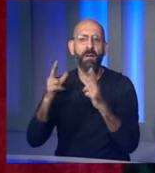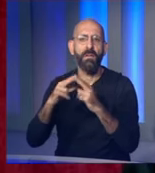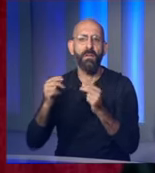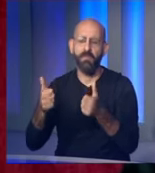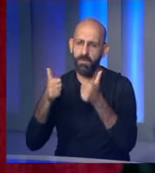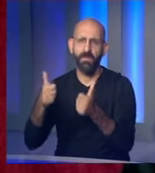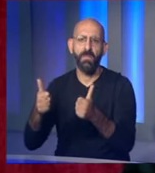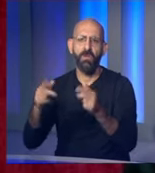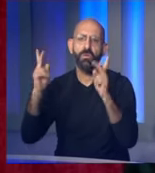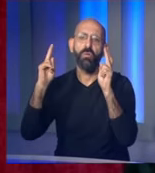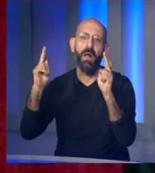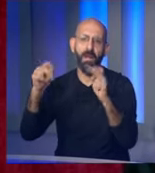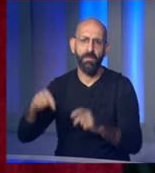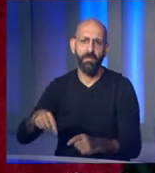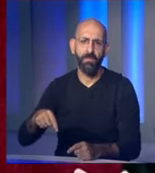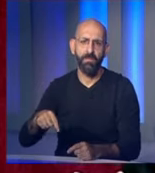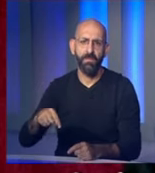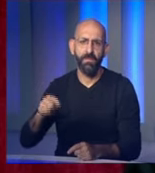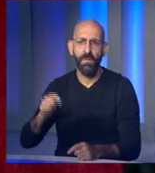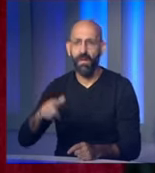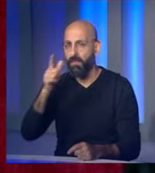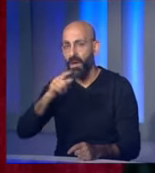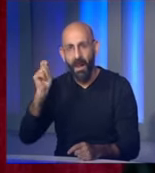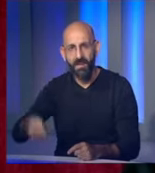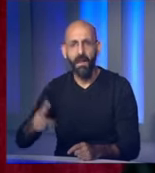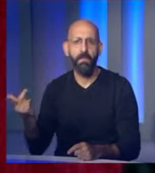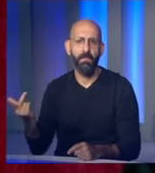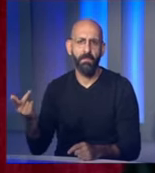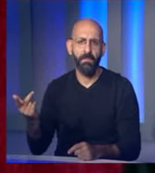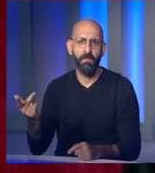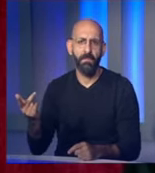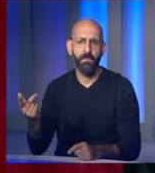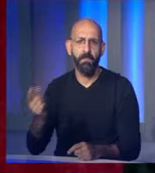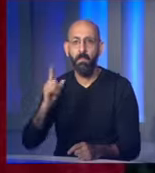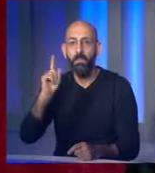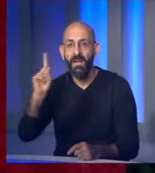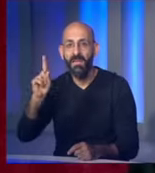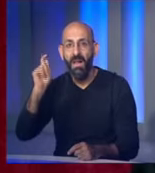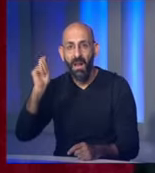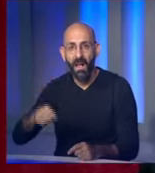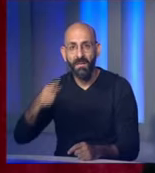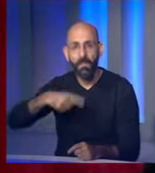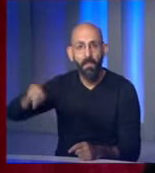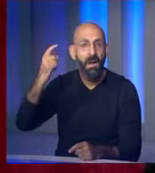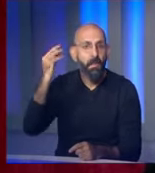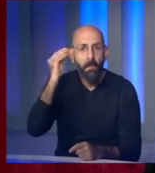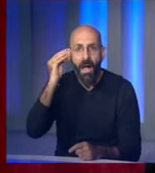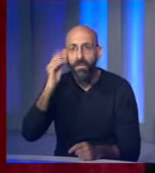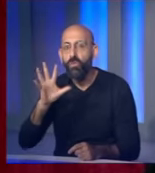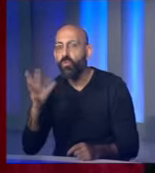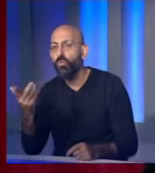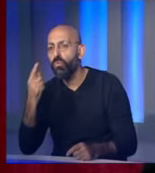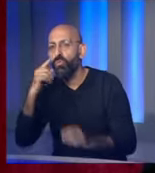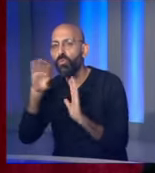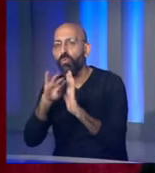هو لانه عنده ارتدادات كثير كبيره على لبنان ايجابيه نتامل وهيك لازم